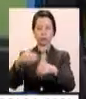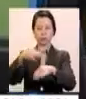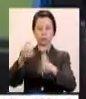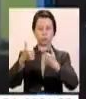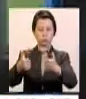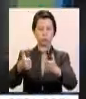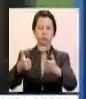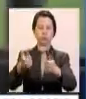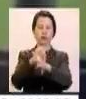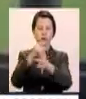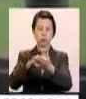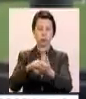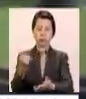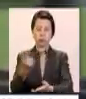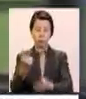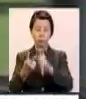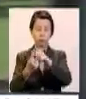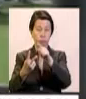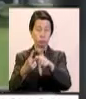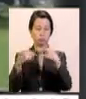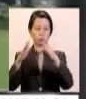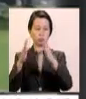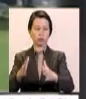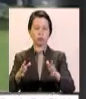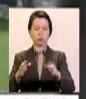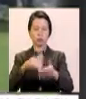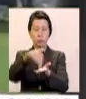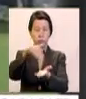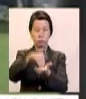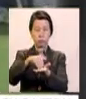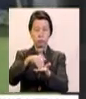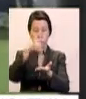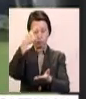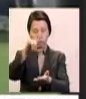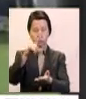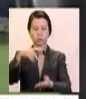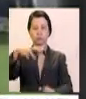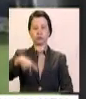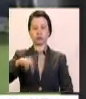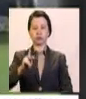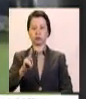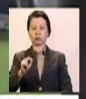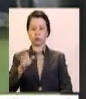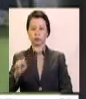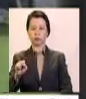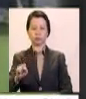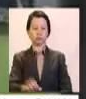gah pada musim ini. Mereka berdua merupakan pemain posisi tengah bagi skuad The Red Ants.